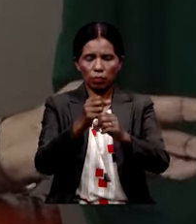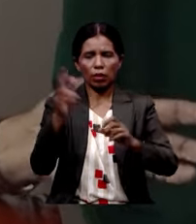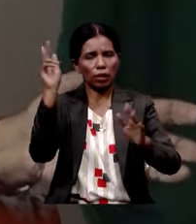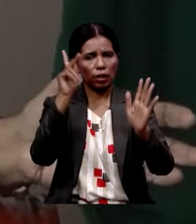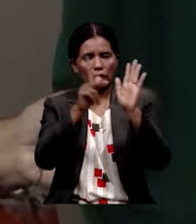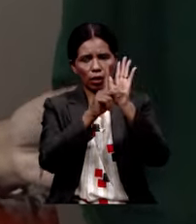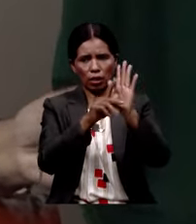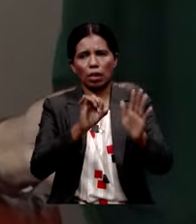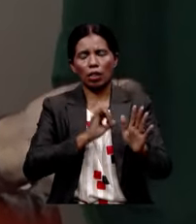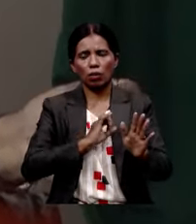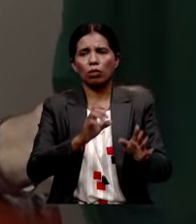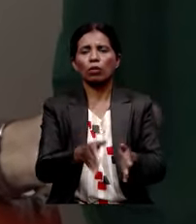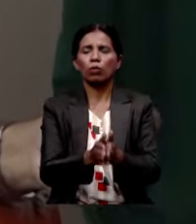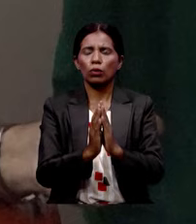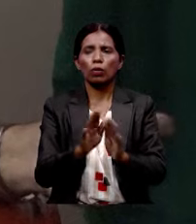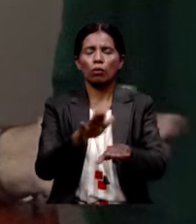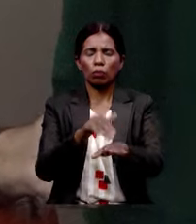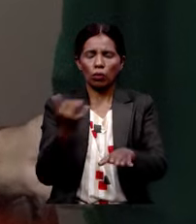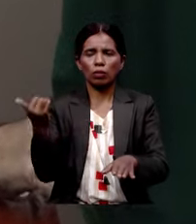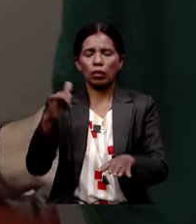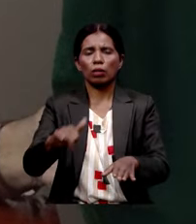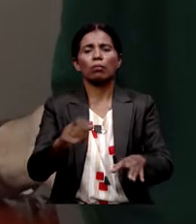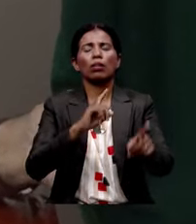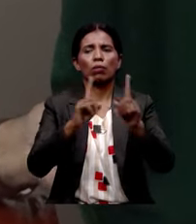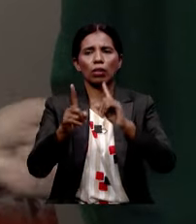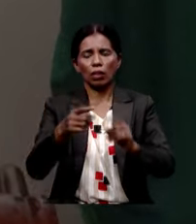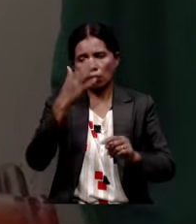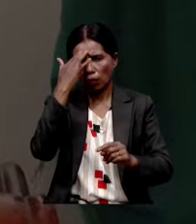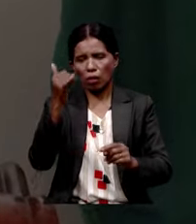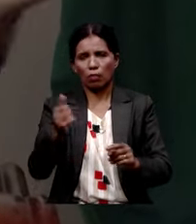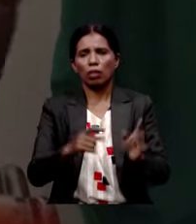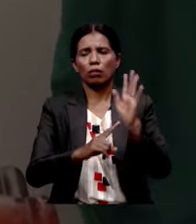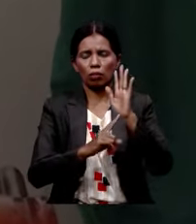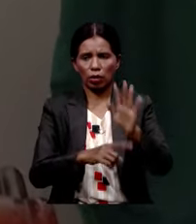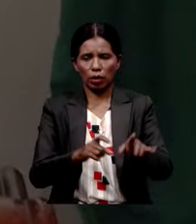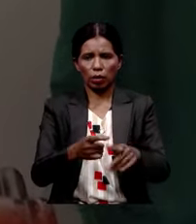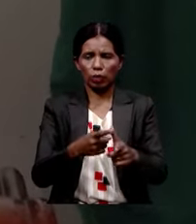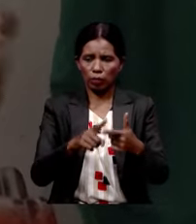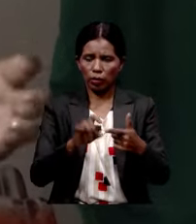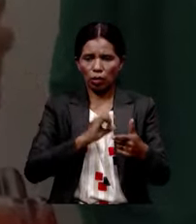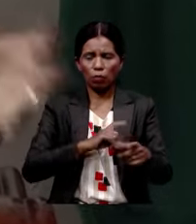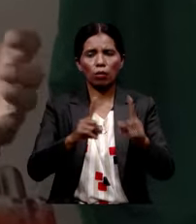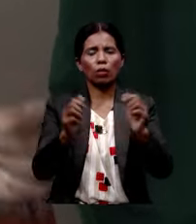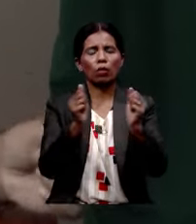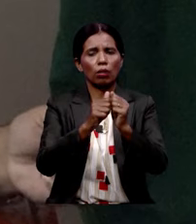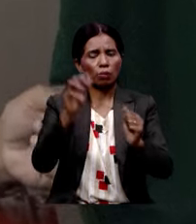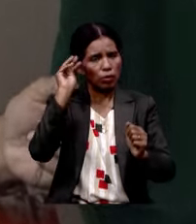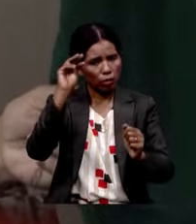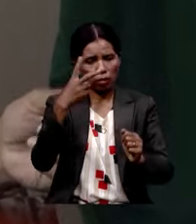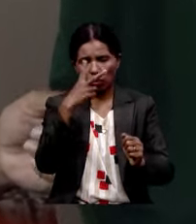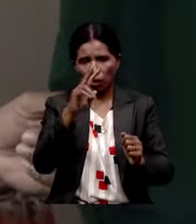tenggi usu par bol vali sira mai explica tama sai na mo bat ida ne i depois hau mo saruka ko per ministro hare bat ne